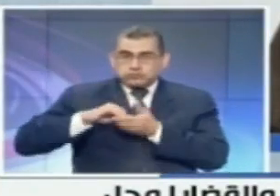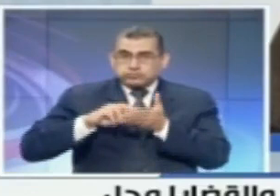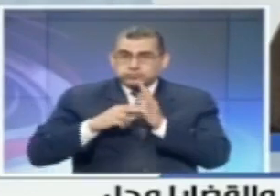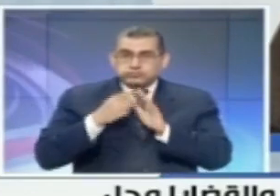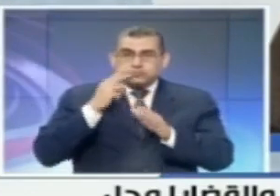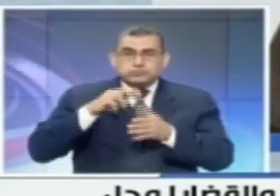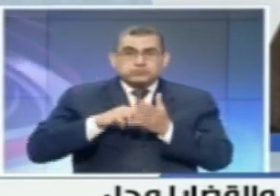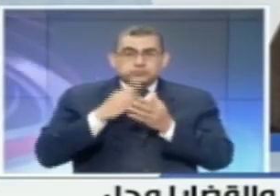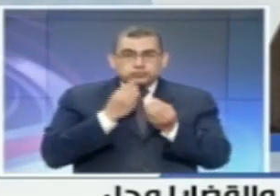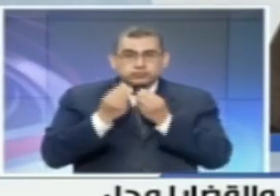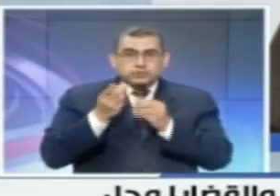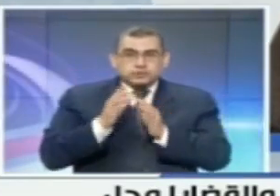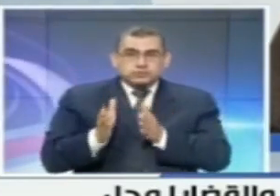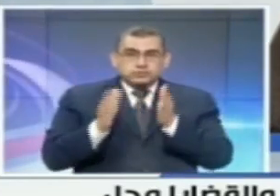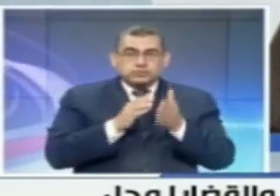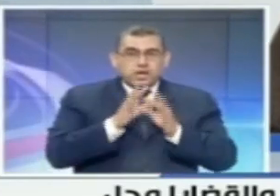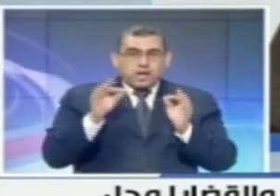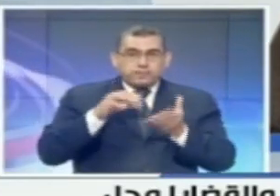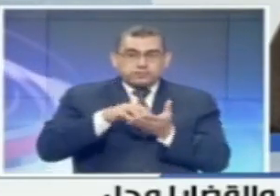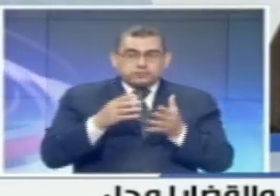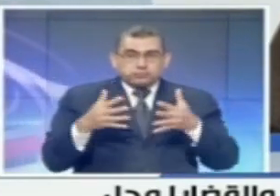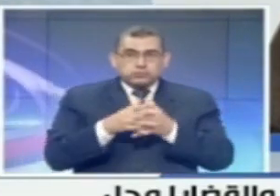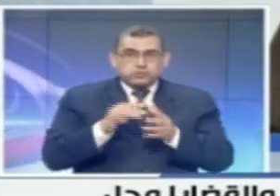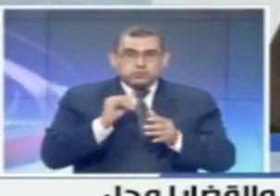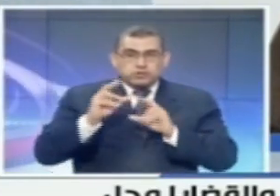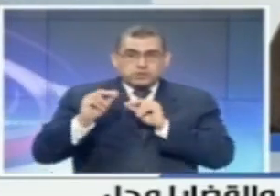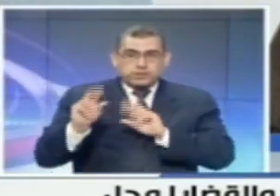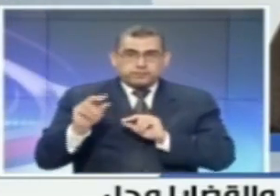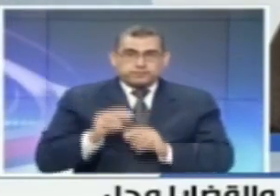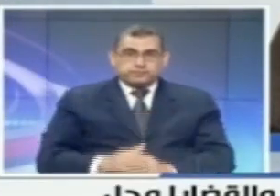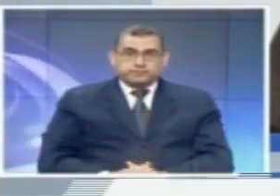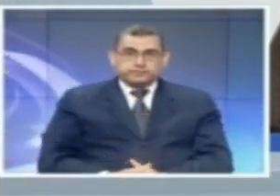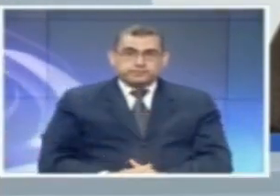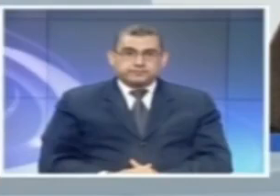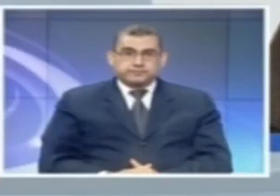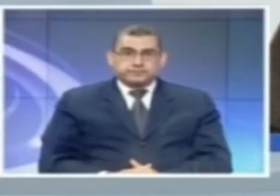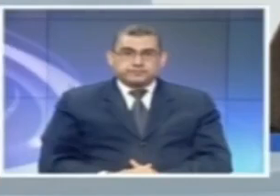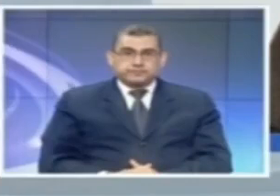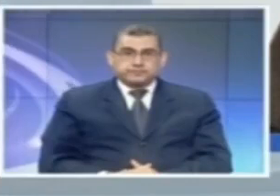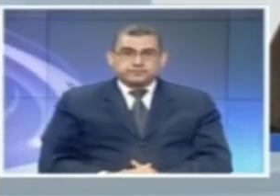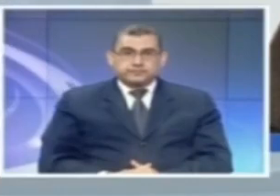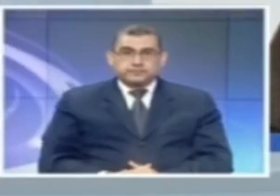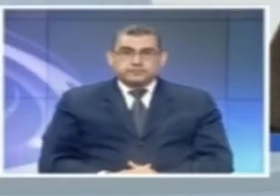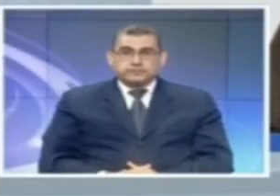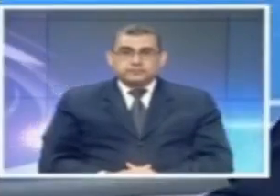تطرقت المباحثات إلى مختلف القضايا الإقليمية والدولية محل الاهتمام المشترك.